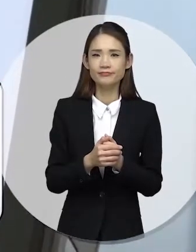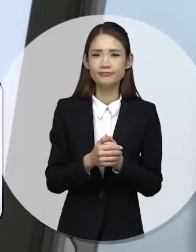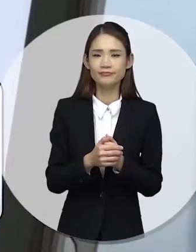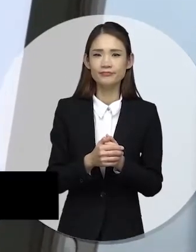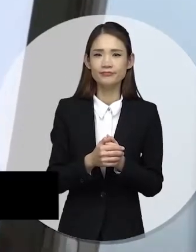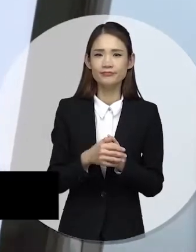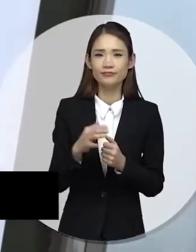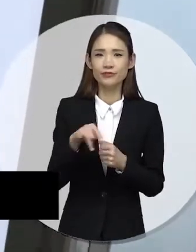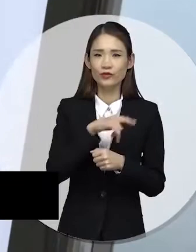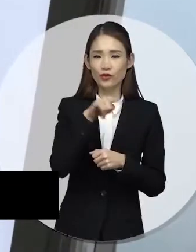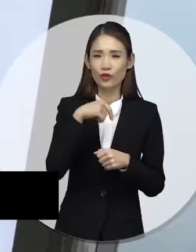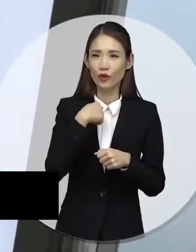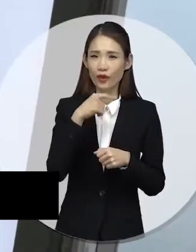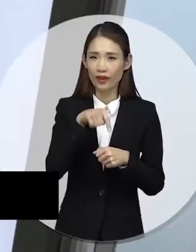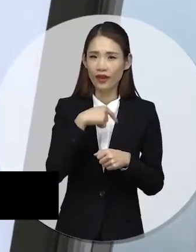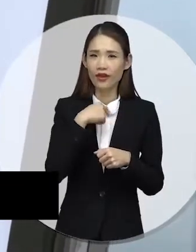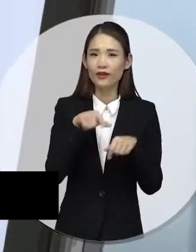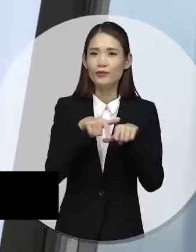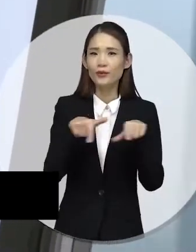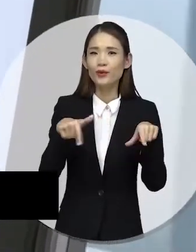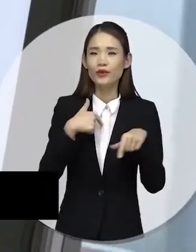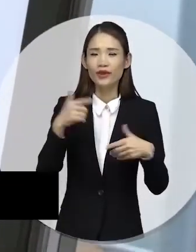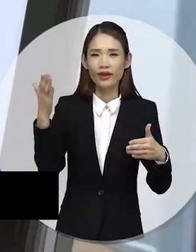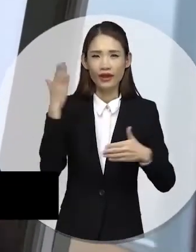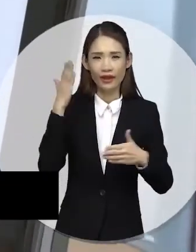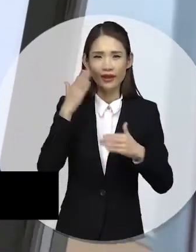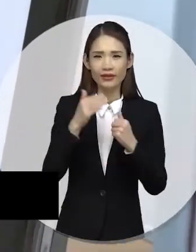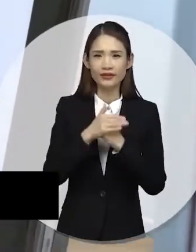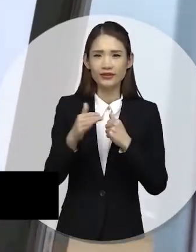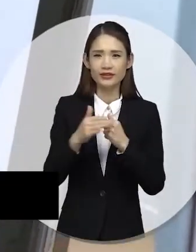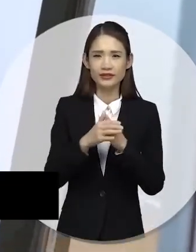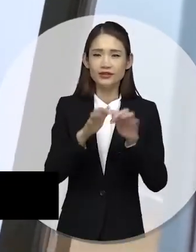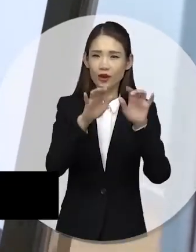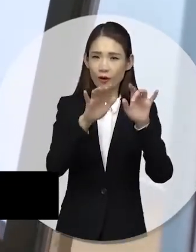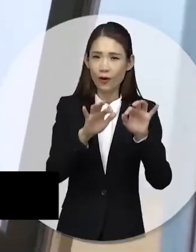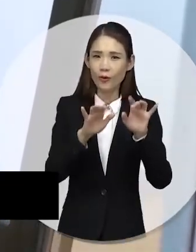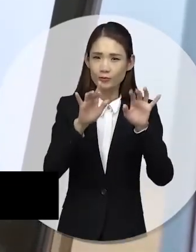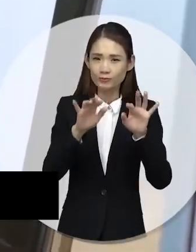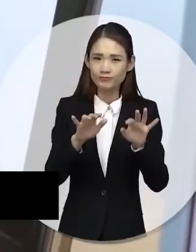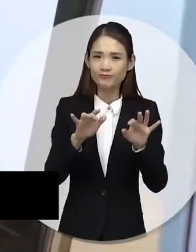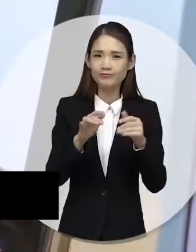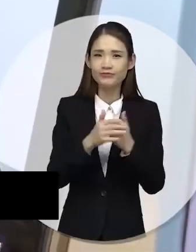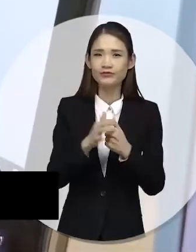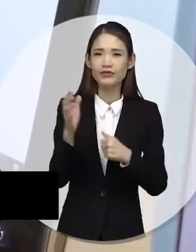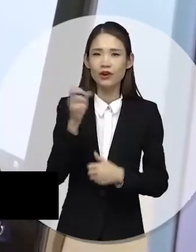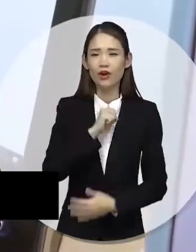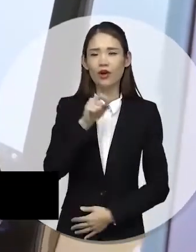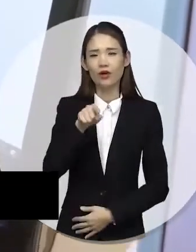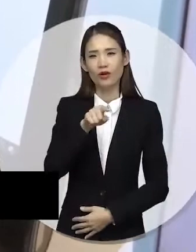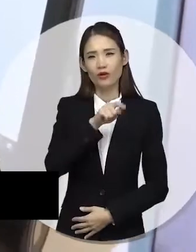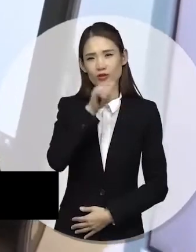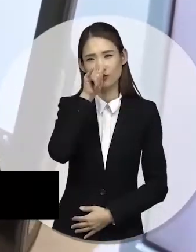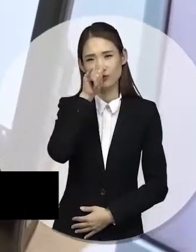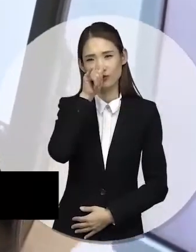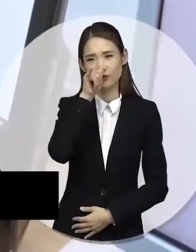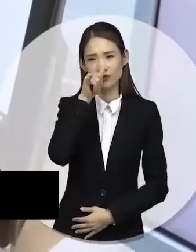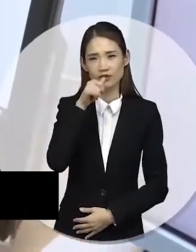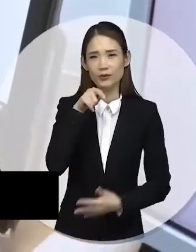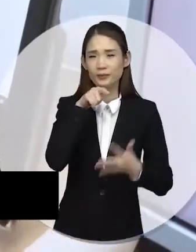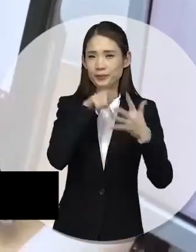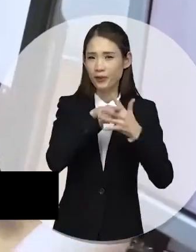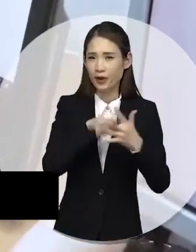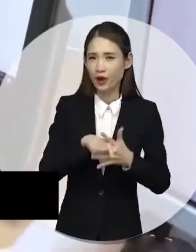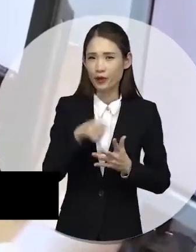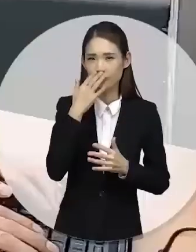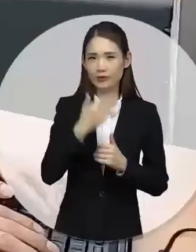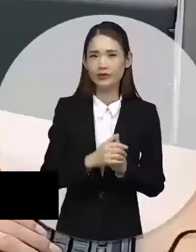와. 그러니까 여기서 내가 이제 보통 학생이니까 여기서 검색을 해가지고 아 이런 것들이 있구나를 파악할